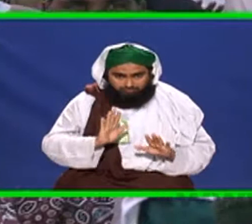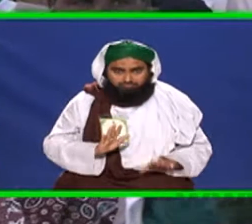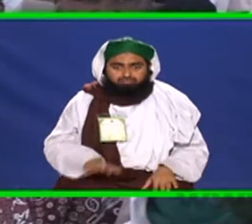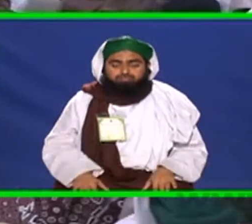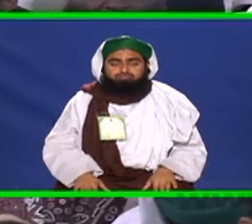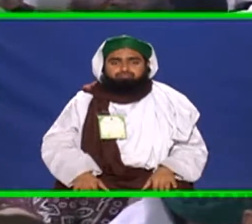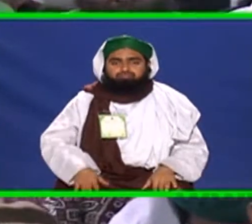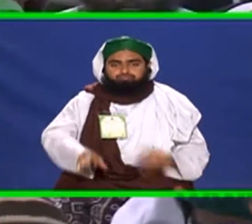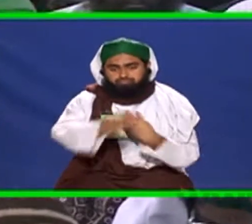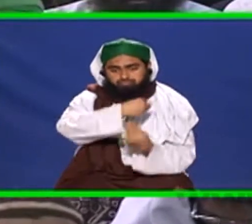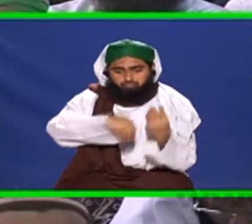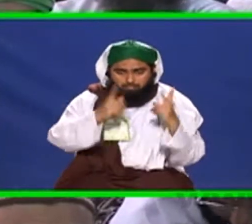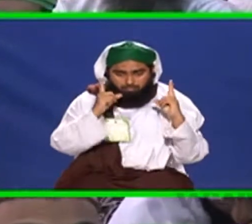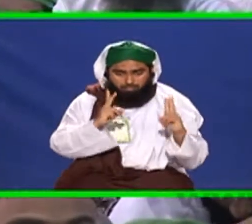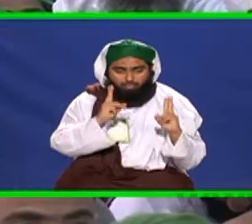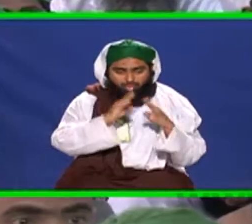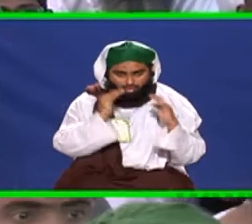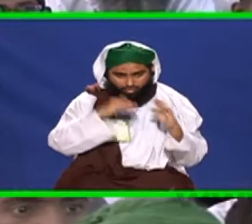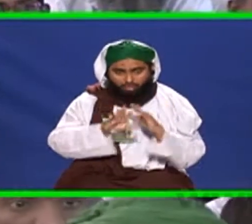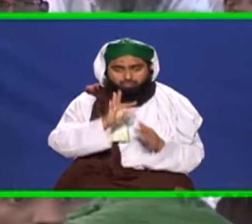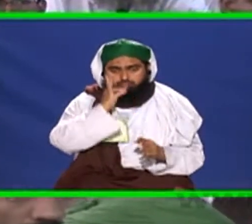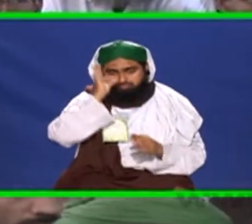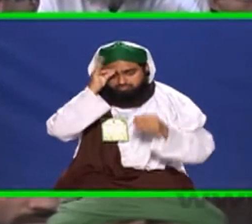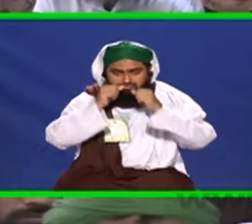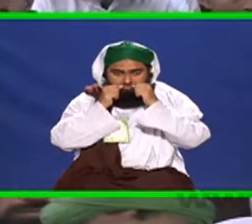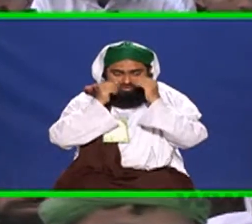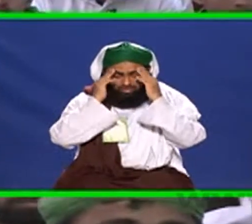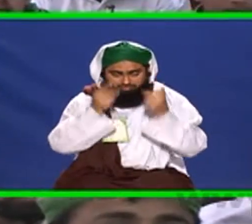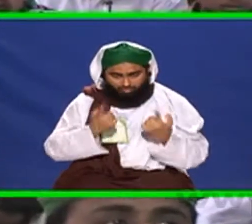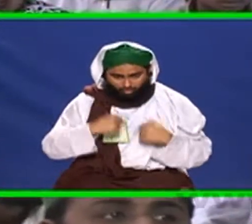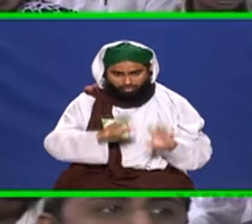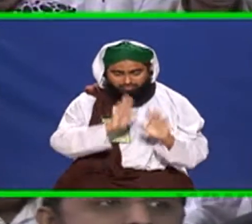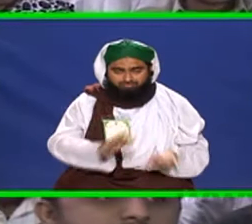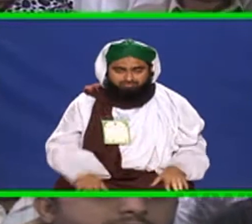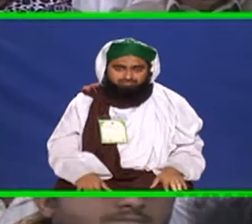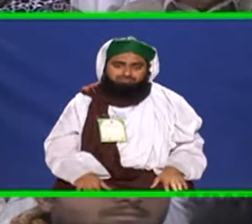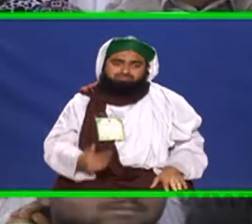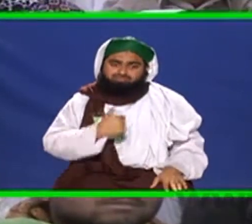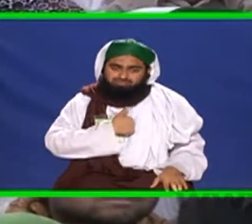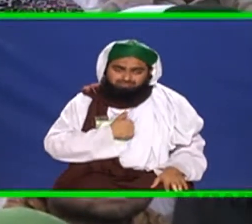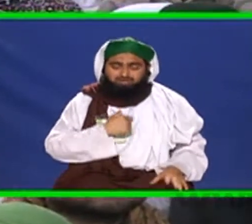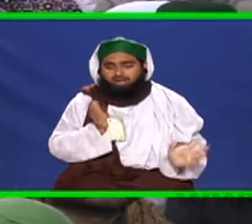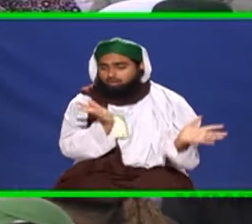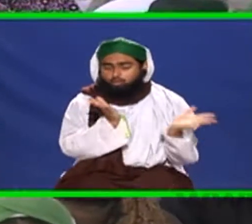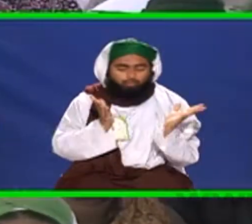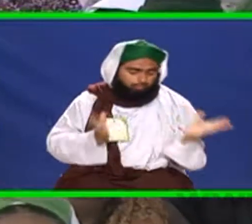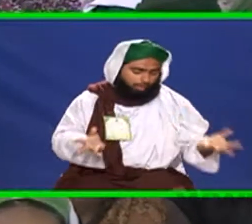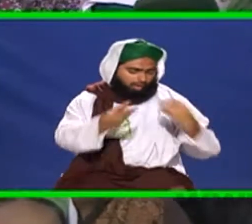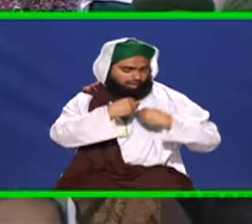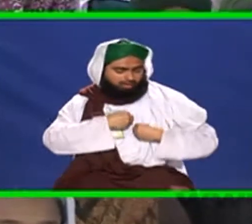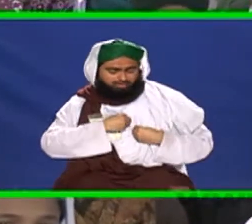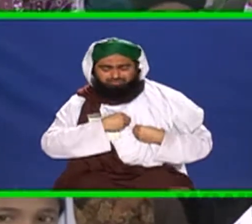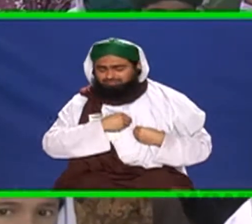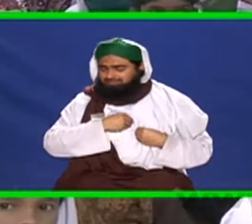بھی میرے آقا کے جلوے دیکھے. اس سے تو کسی کو انکار نہیں. روح کی ہر شے میں سمو لوں تجھ